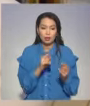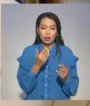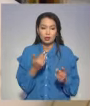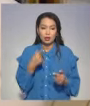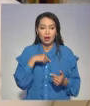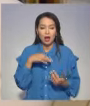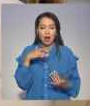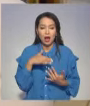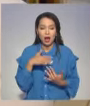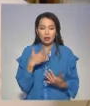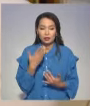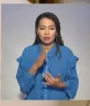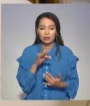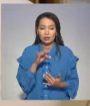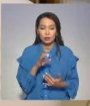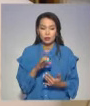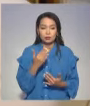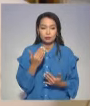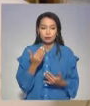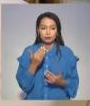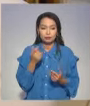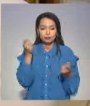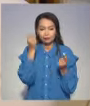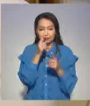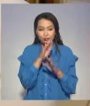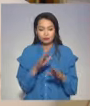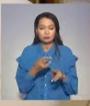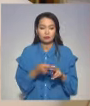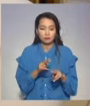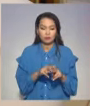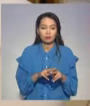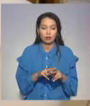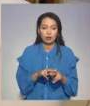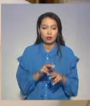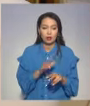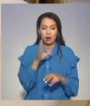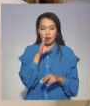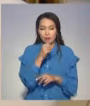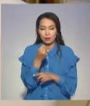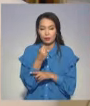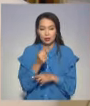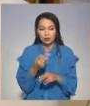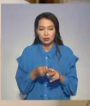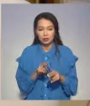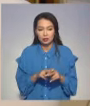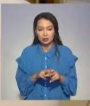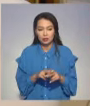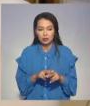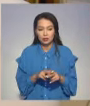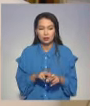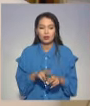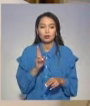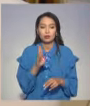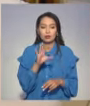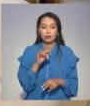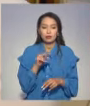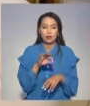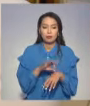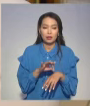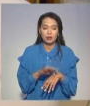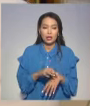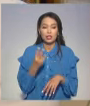организмдағы вирустың мөлшері анықталмайтын деңгейге дейін жетеді. Бұл дегеніміз айтывы жұқтырған адам